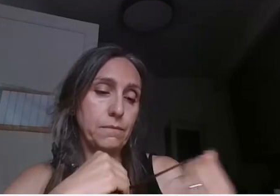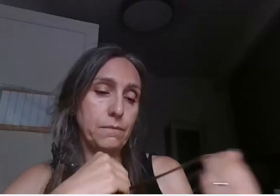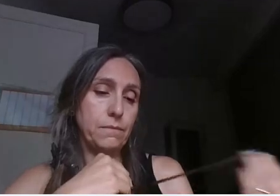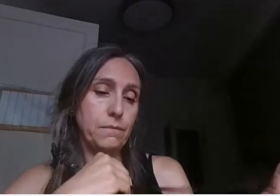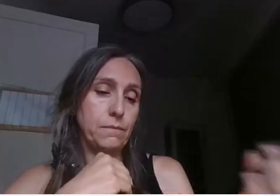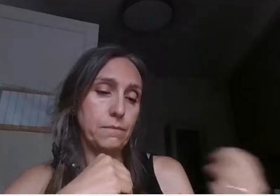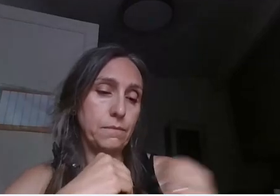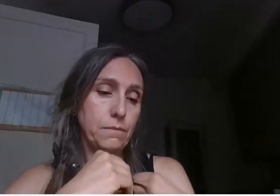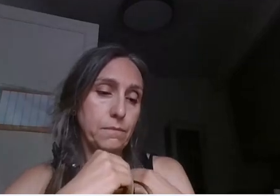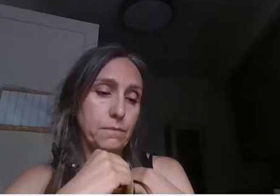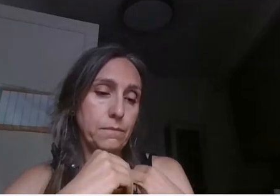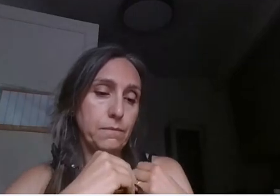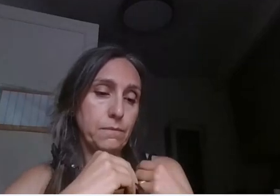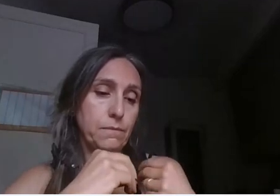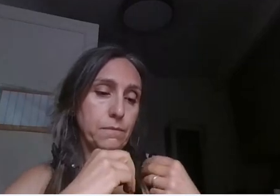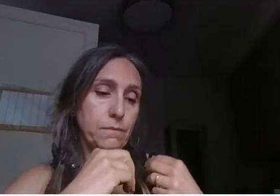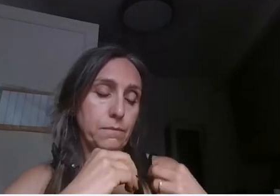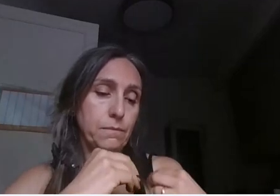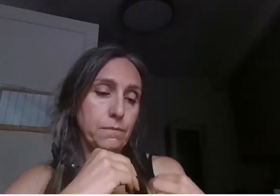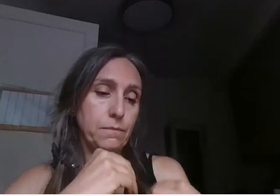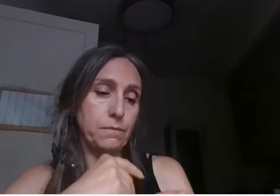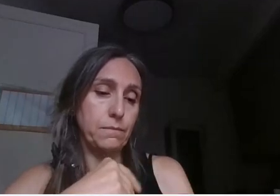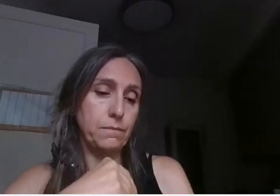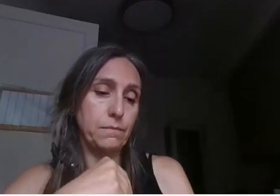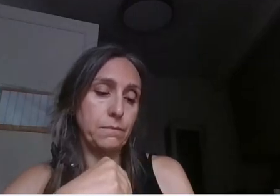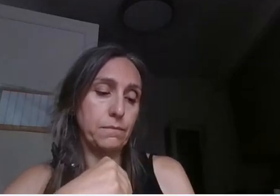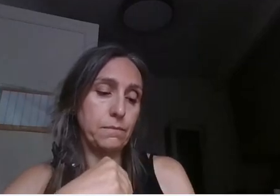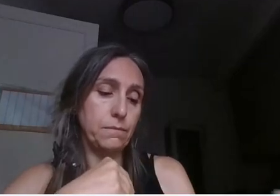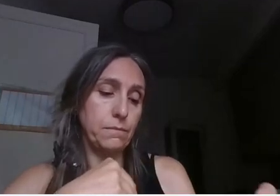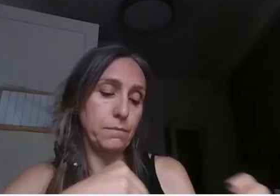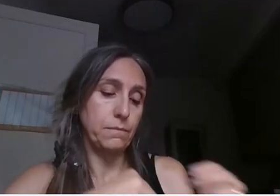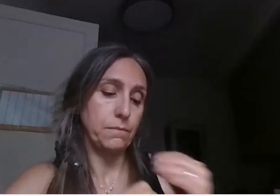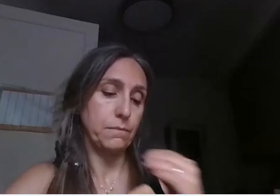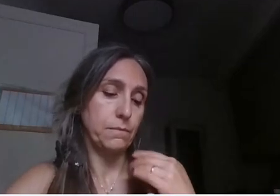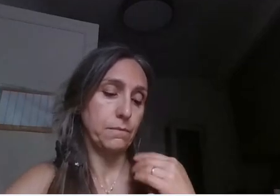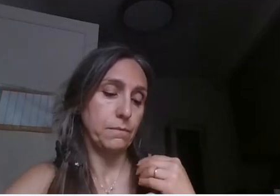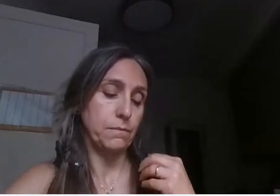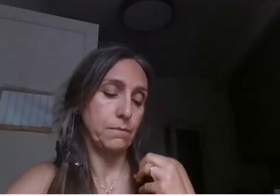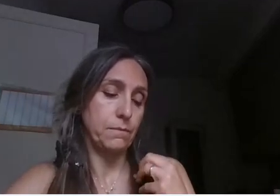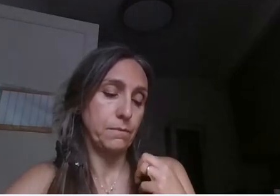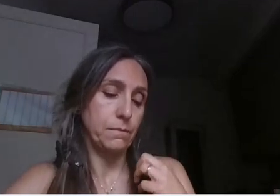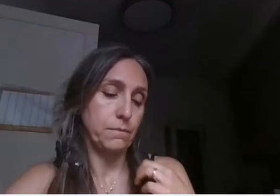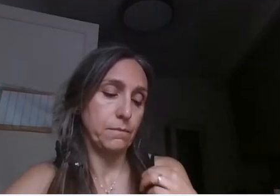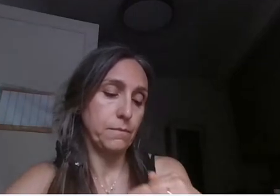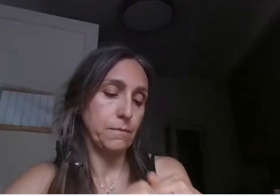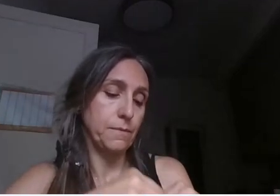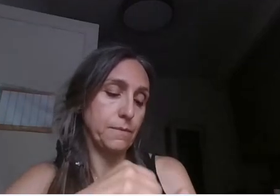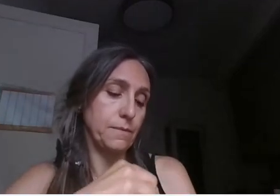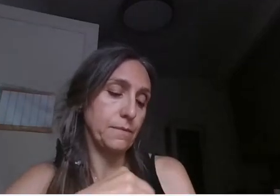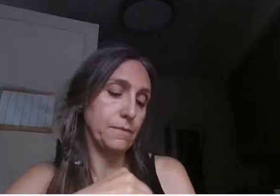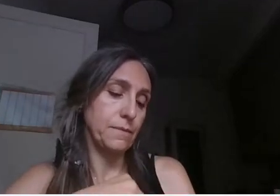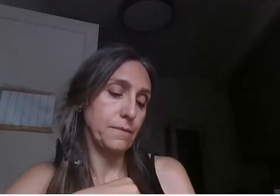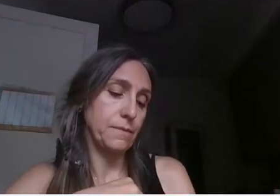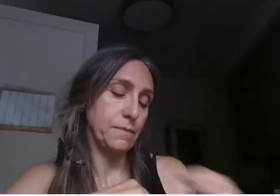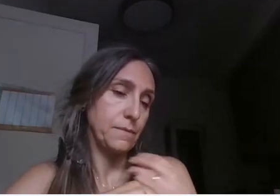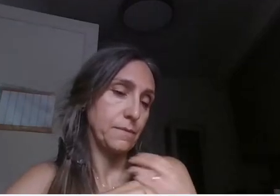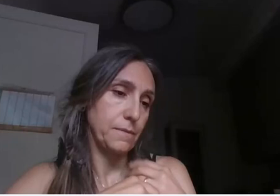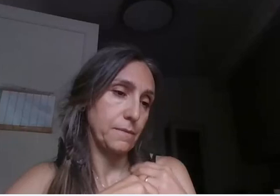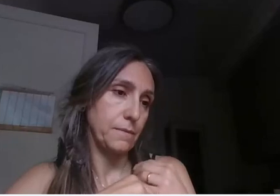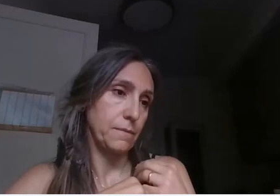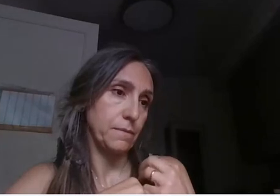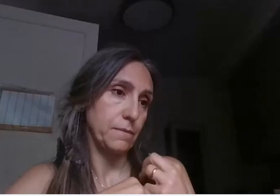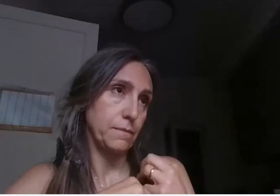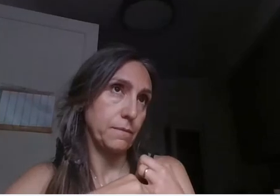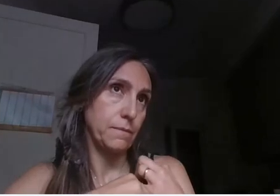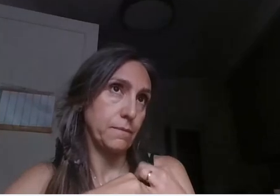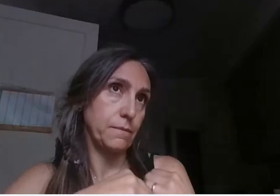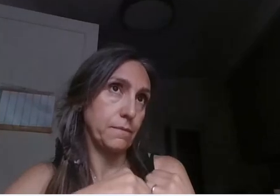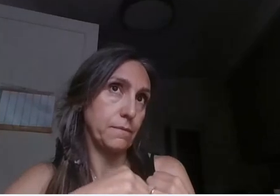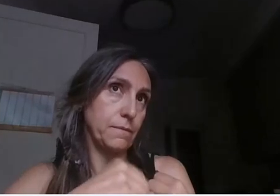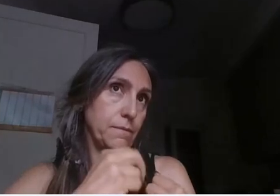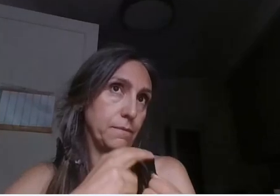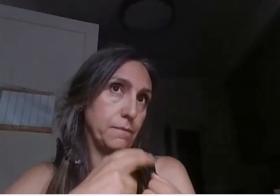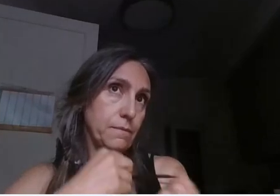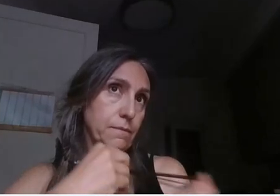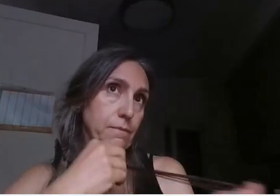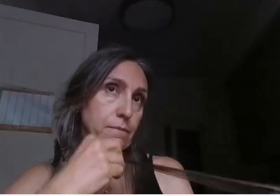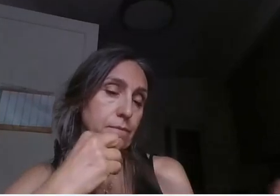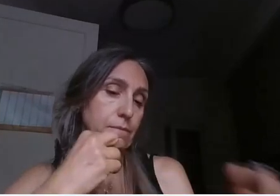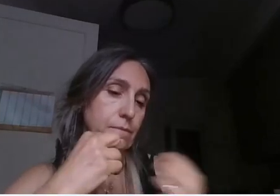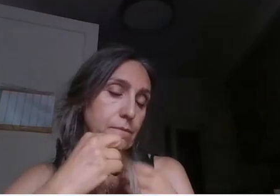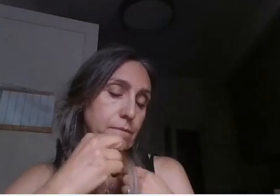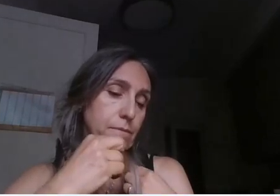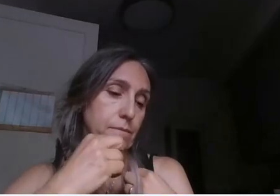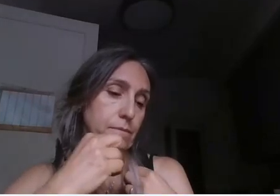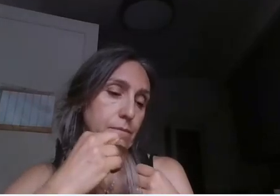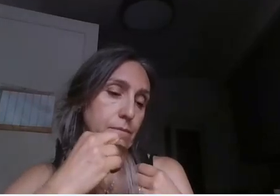lo compri e poi come si facevano con i dischi, ne compravo uno e poi in 50 lo registravamo. Devi tutelare anche il